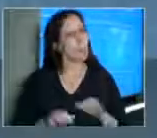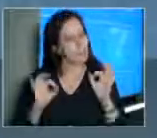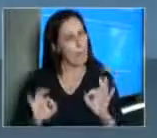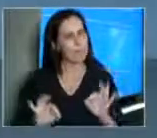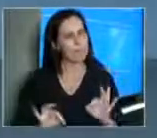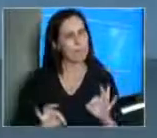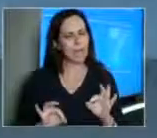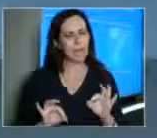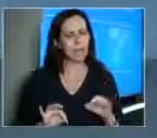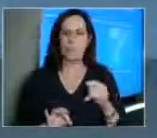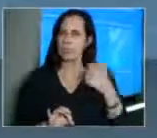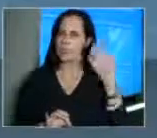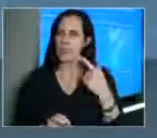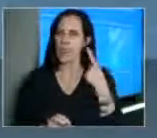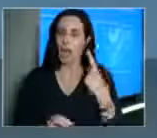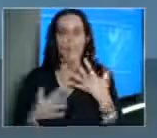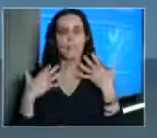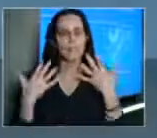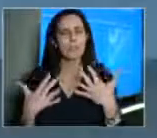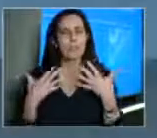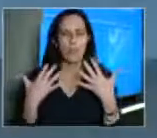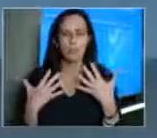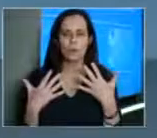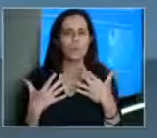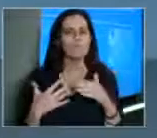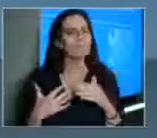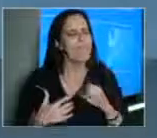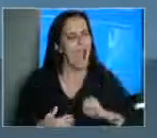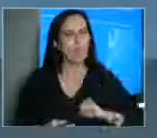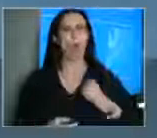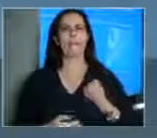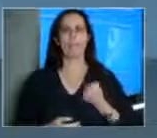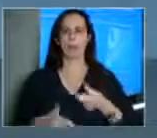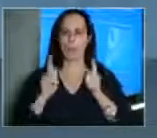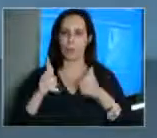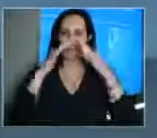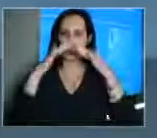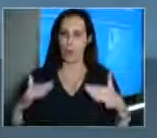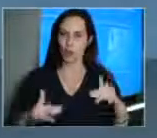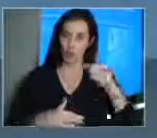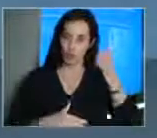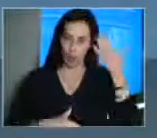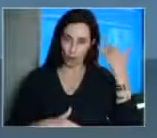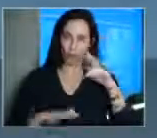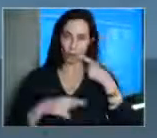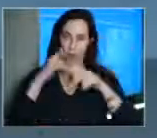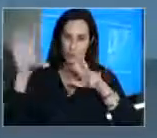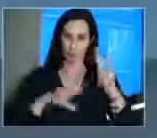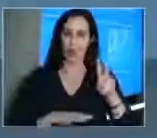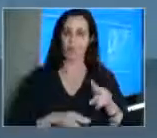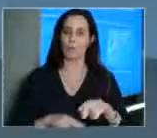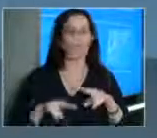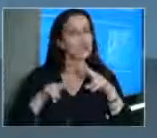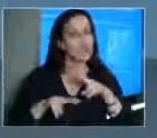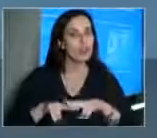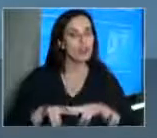בעצם זה היה אחד הסיפורים הכואבים של מלחמת לבנון הראשונה, שליווה